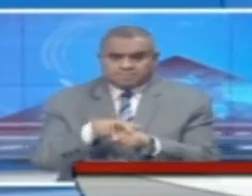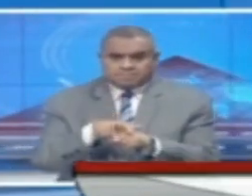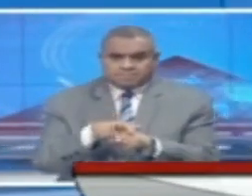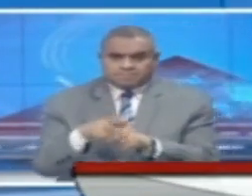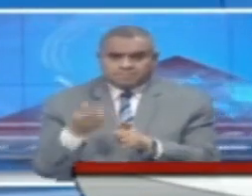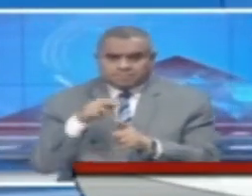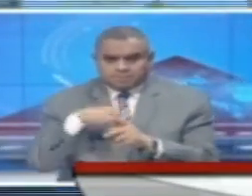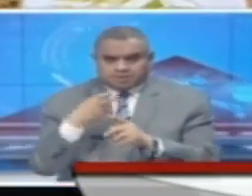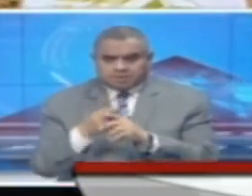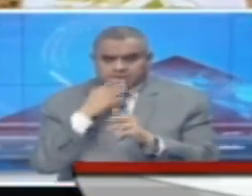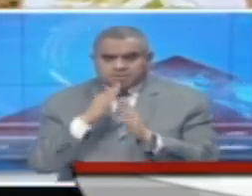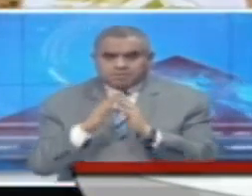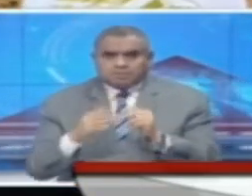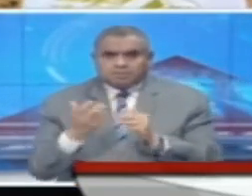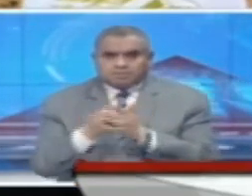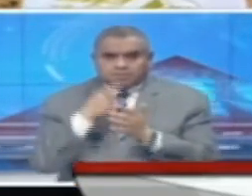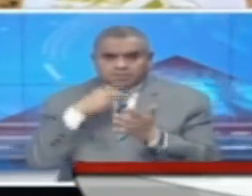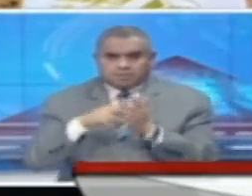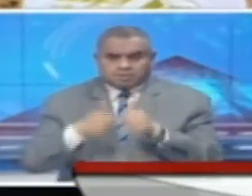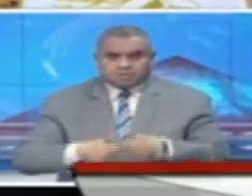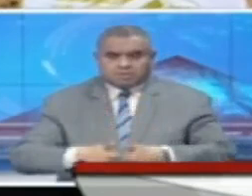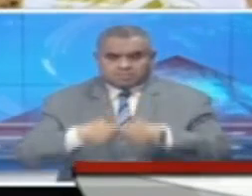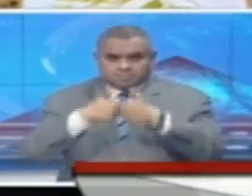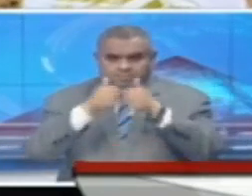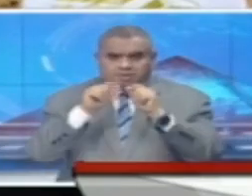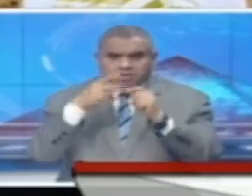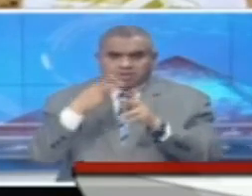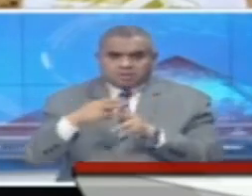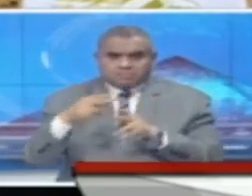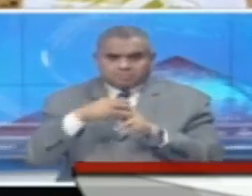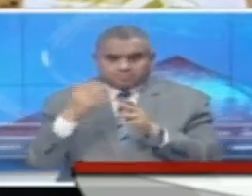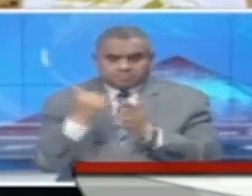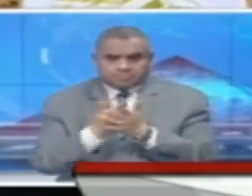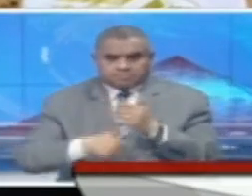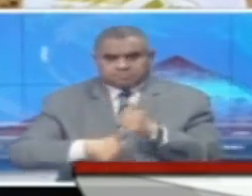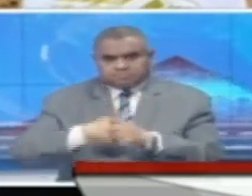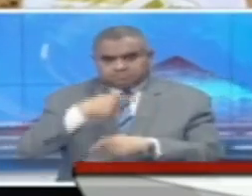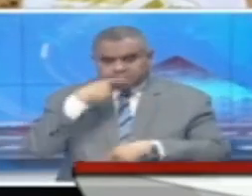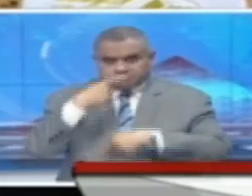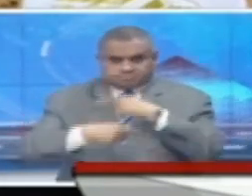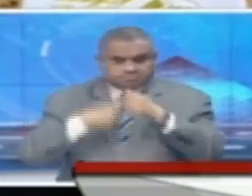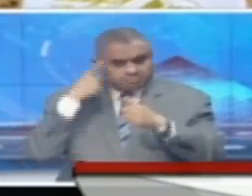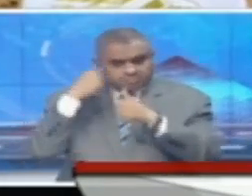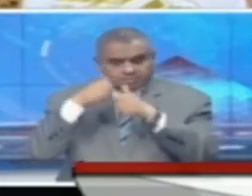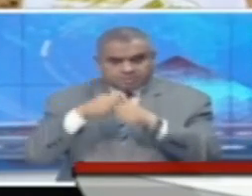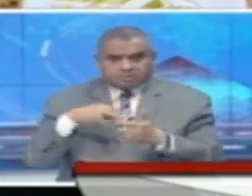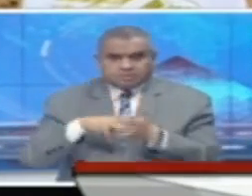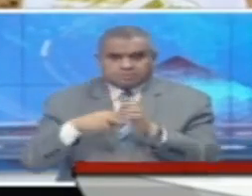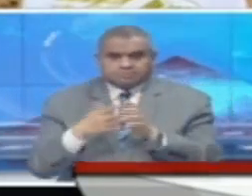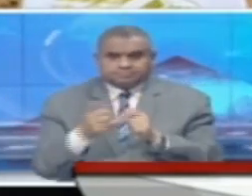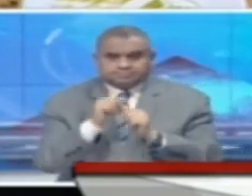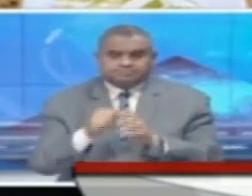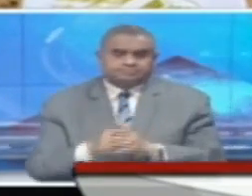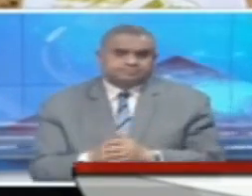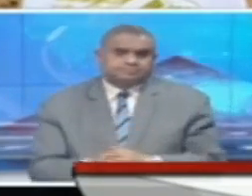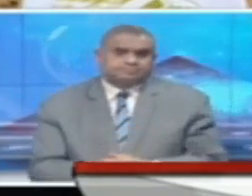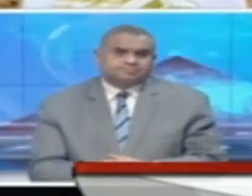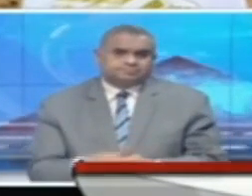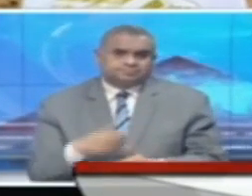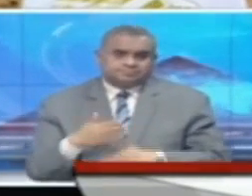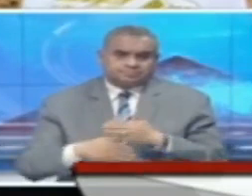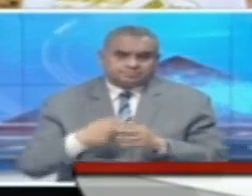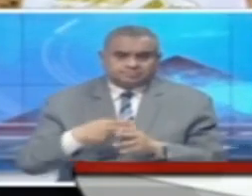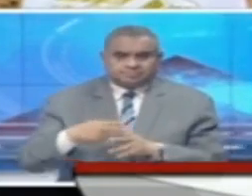مصر دولة وطنية مركزية كما عهدناها وكما يريد أبنائها. ده المكتسب الأول. ما بعد ذلك طبعا